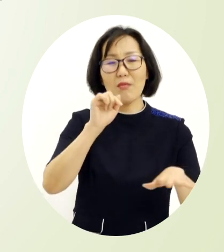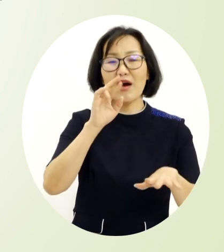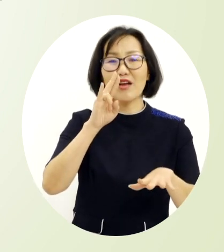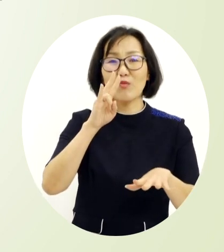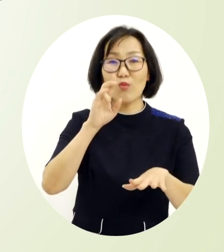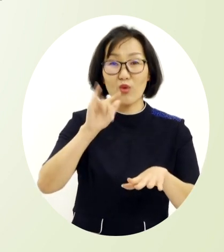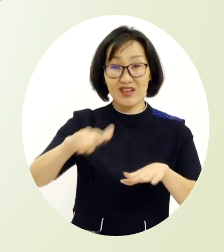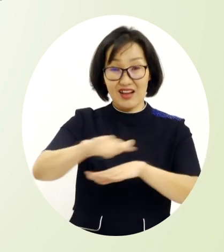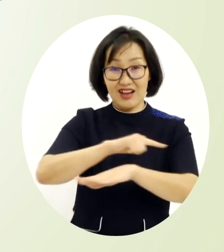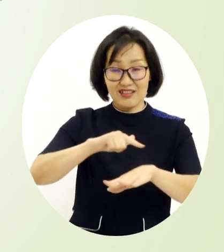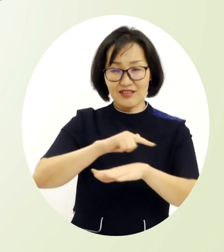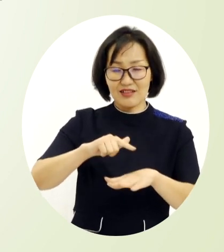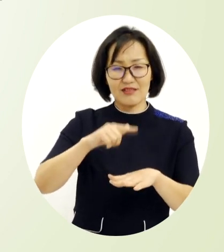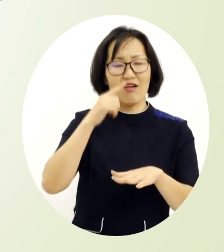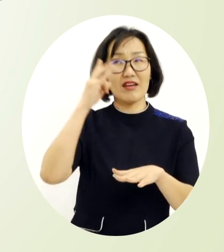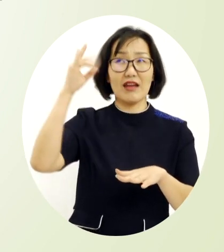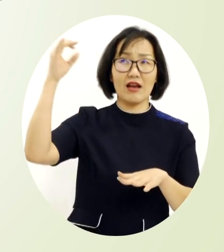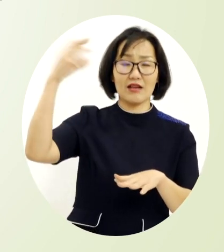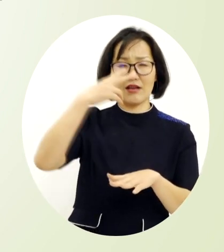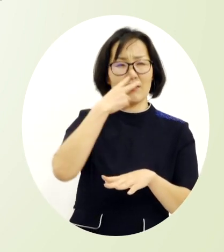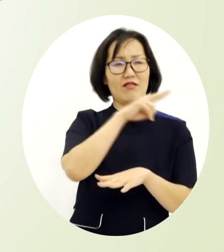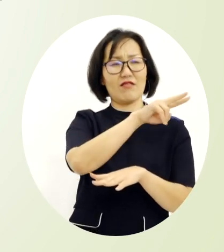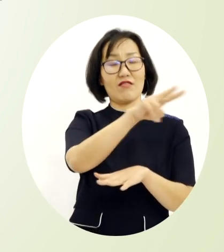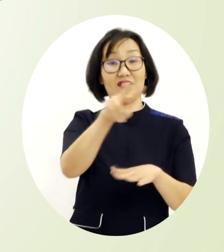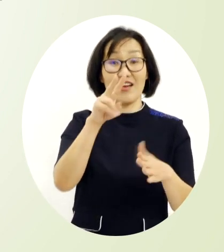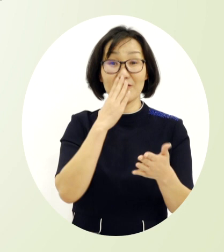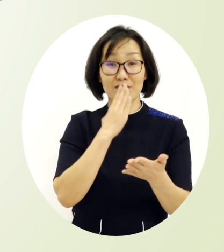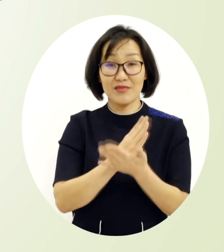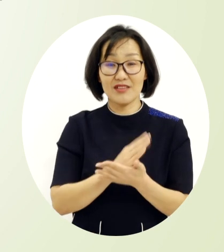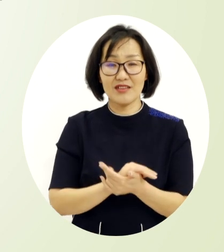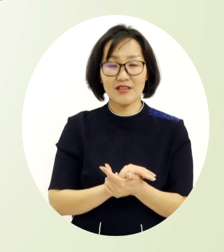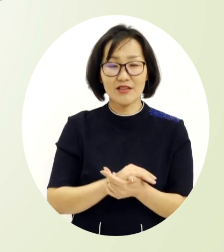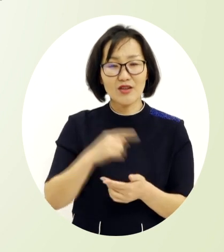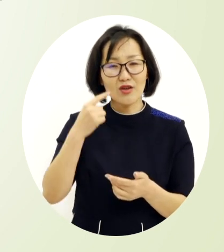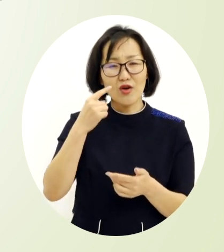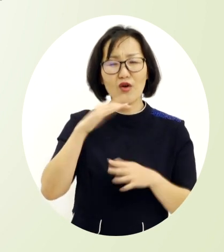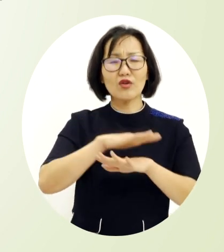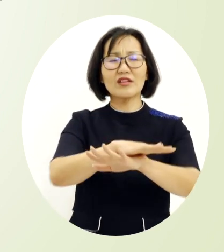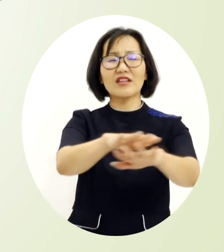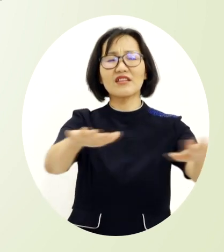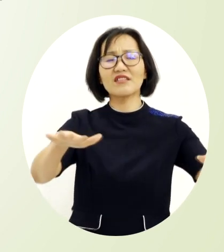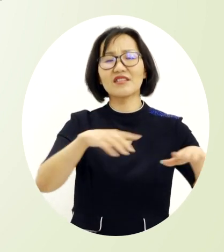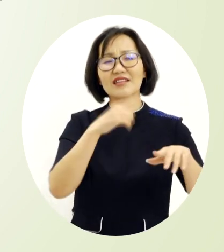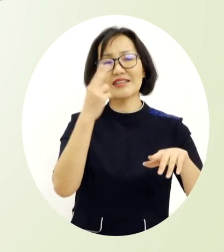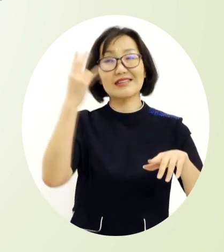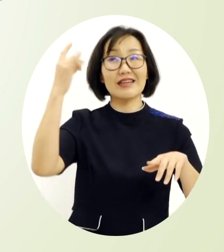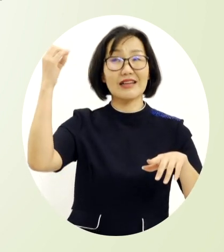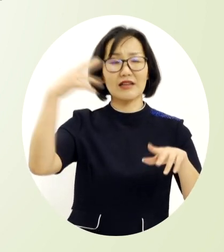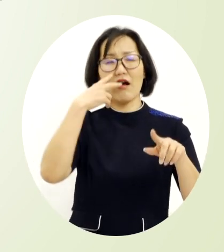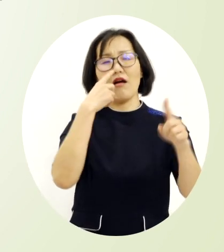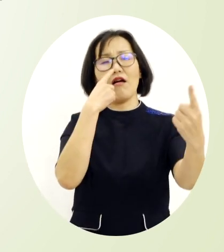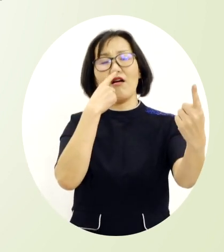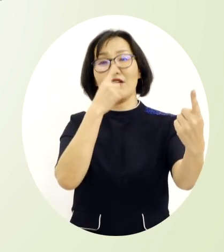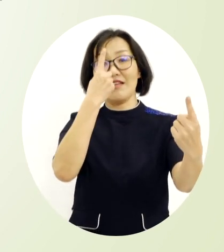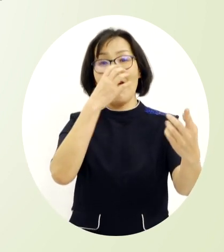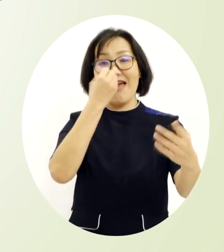нарна нүд алдам цийлэлцэн. Өргөн талын дунд нүдний үзүүрт нэг айл харагдана.